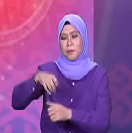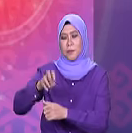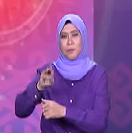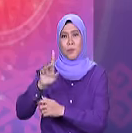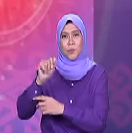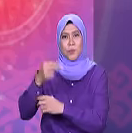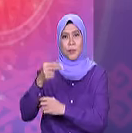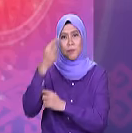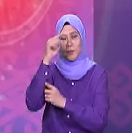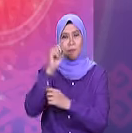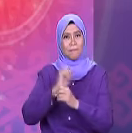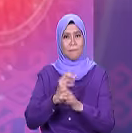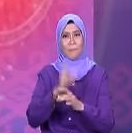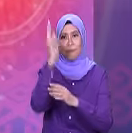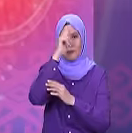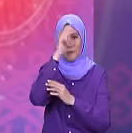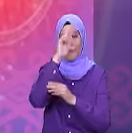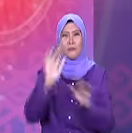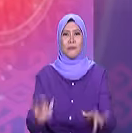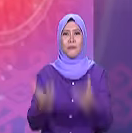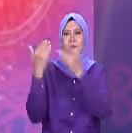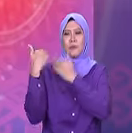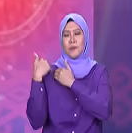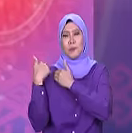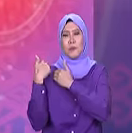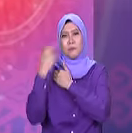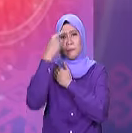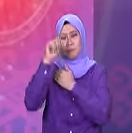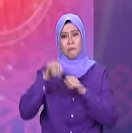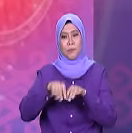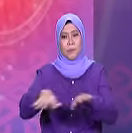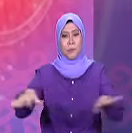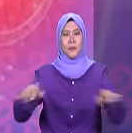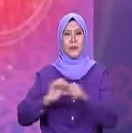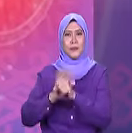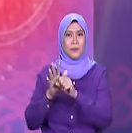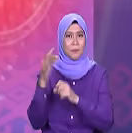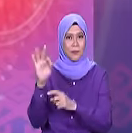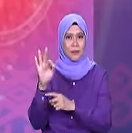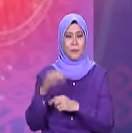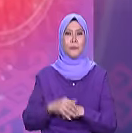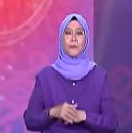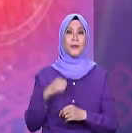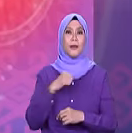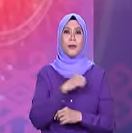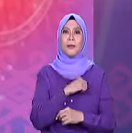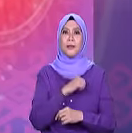adalah inisiatif kerajaan untuk meringankan beban rakyat akibat penularan COVID-19. Ahli Parlimen Beaufort, Datu Aziza Muhammad